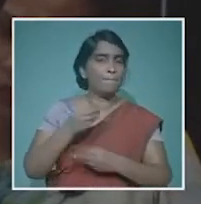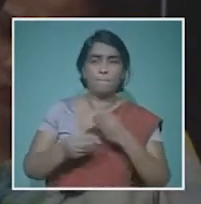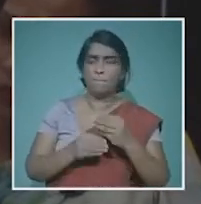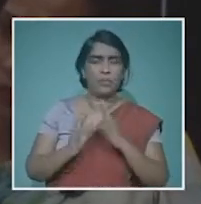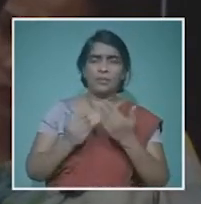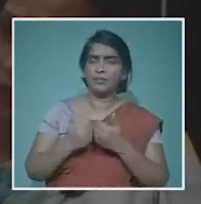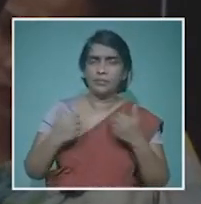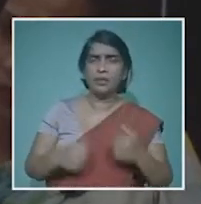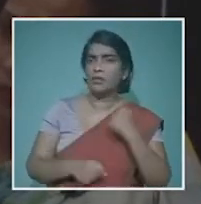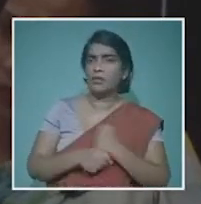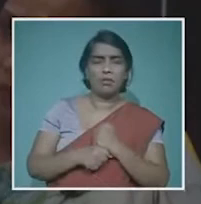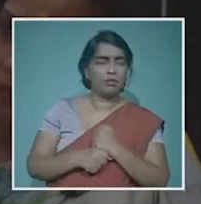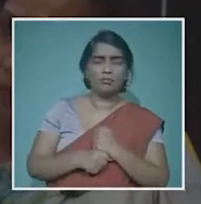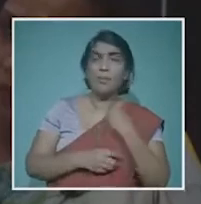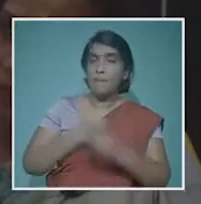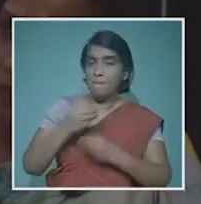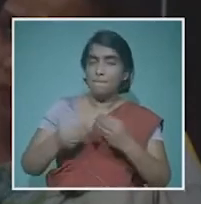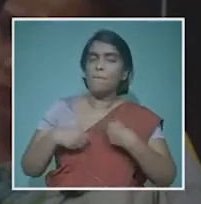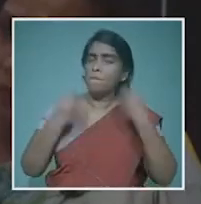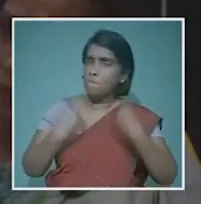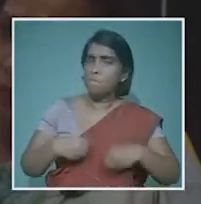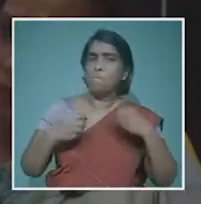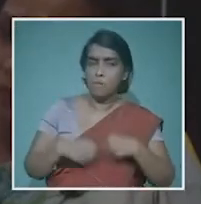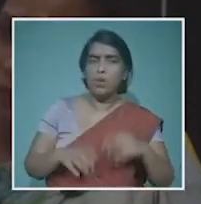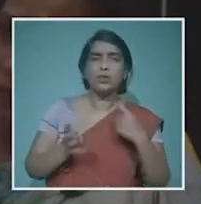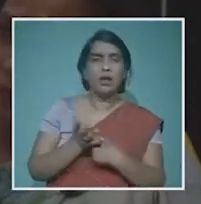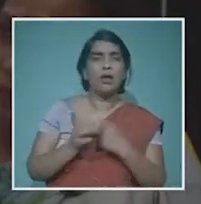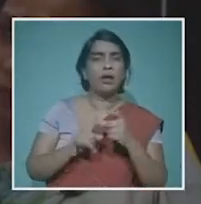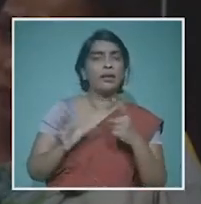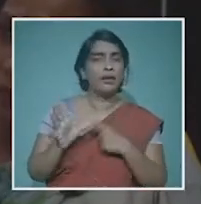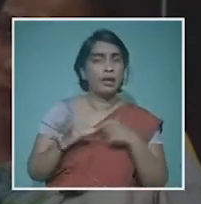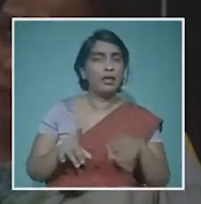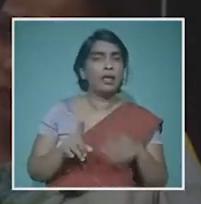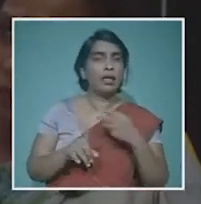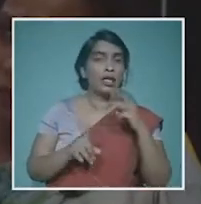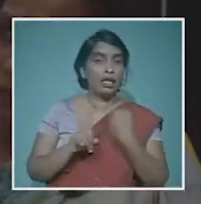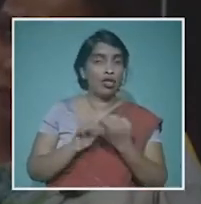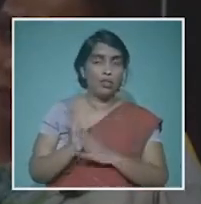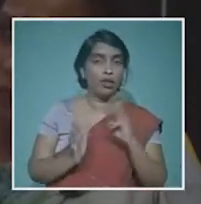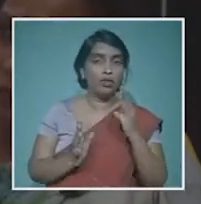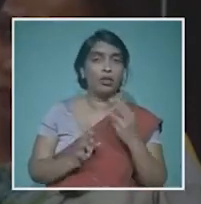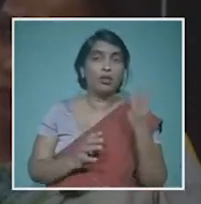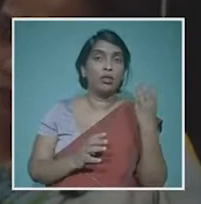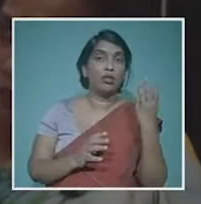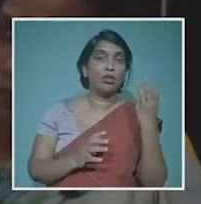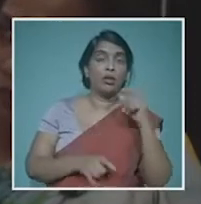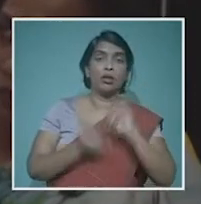ඕනේ. ආණ්ඩු ව්‍යාපාර කරන්න කරන්න පාඩුයි. බලන්න RDA එකේ කිලෝමීටර දැන් තියෙනවා නම් 300ක් 3000ක්